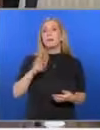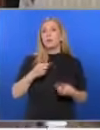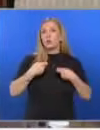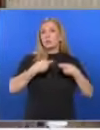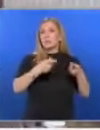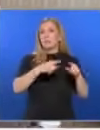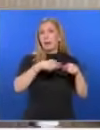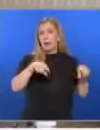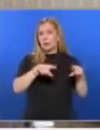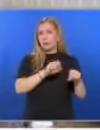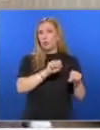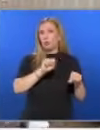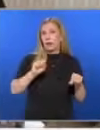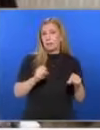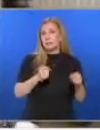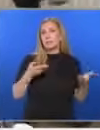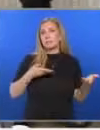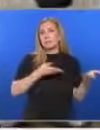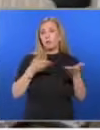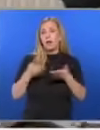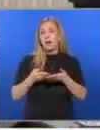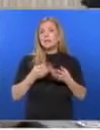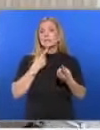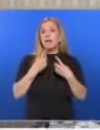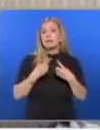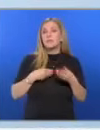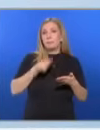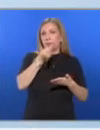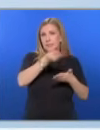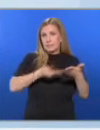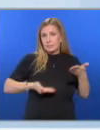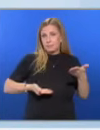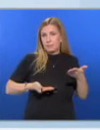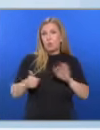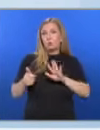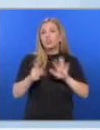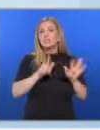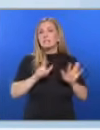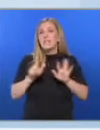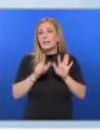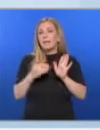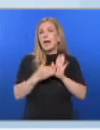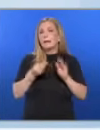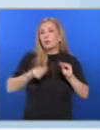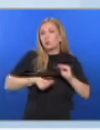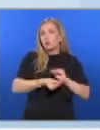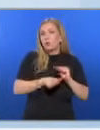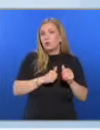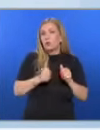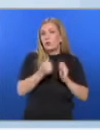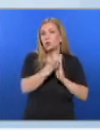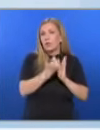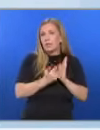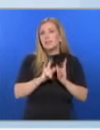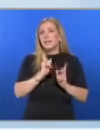до парламентарните групи с покана за разговор, е заложен списък от 7 антикорупционни приоритета, които парламентът трябва